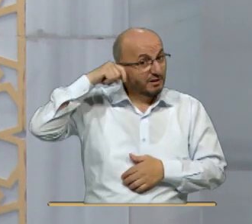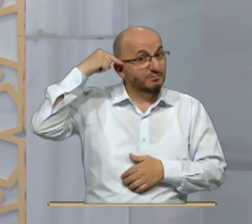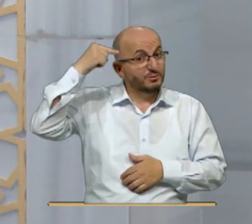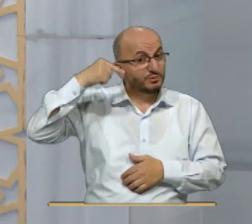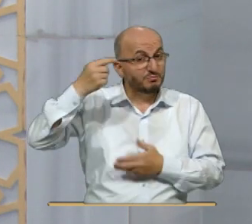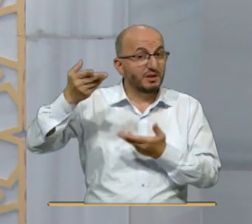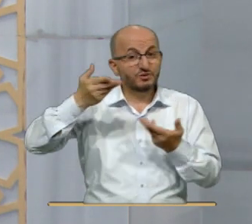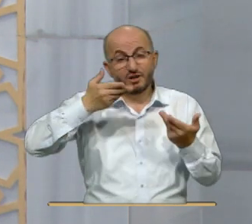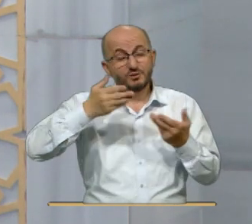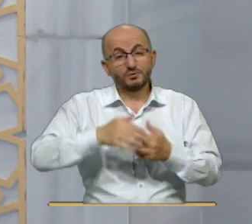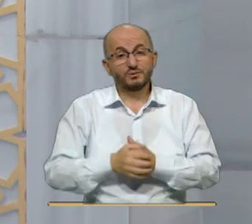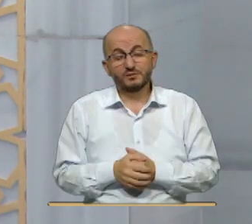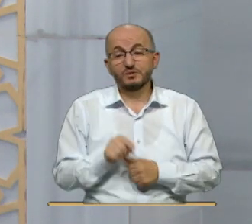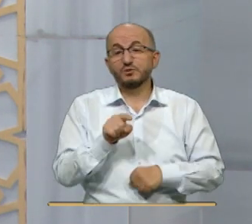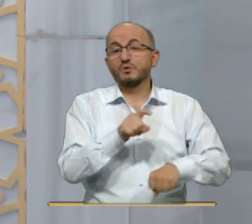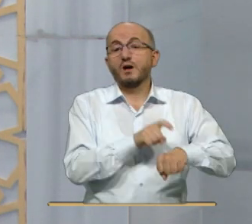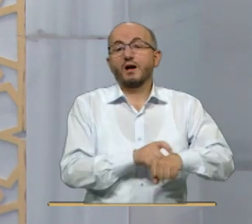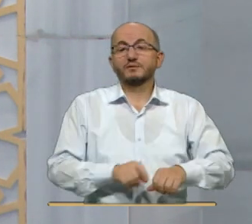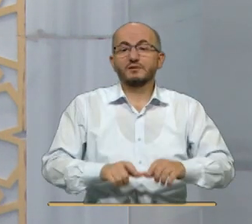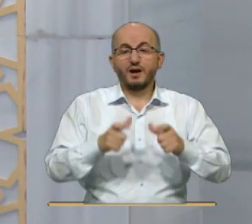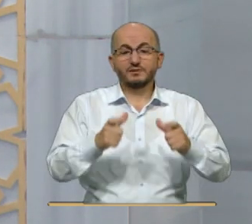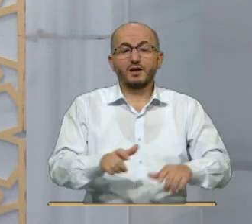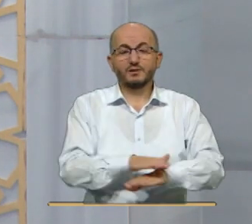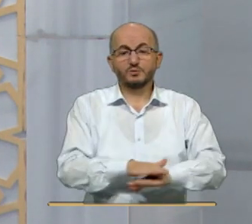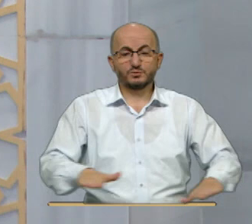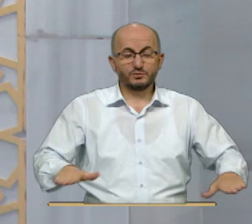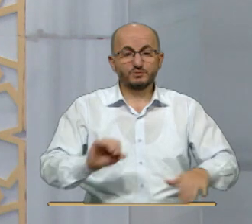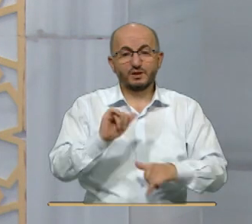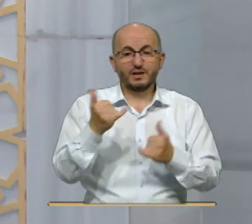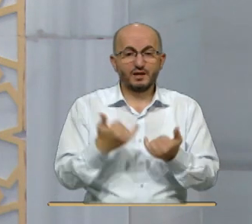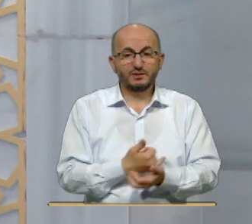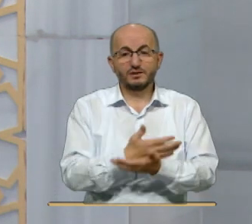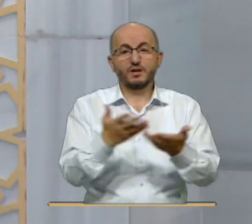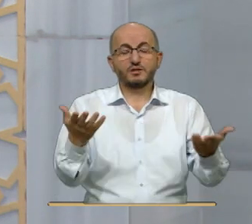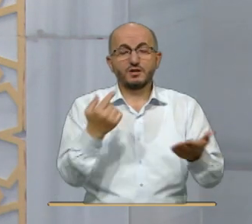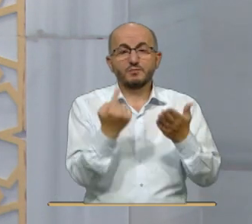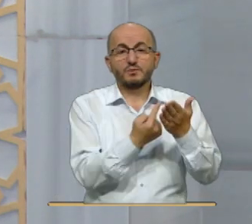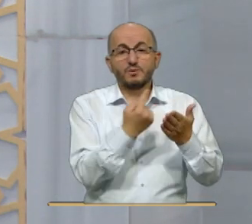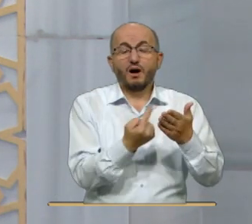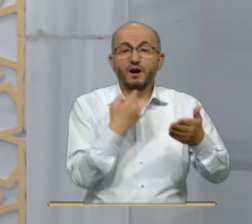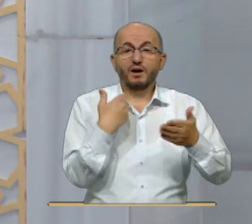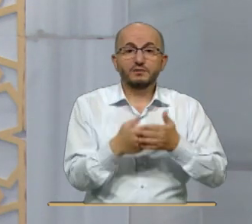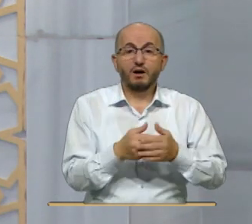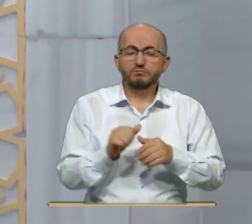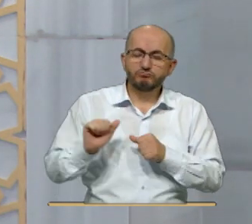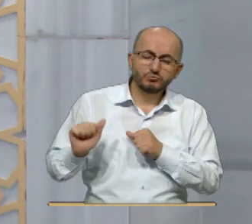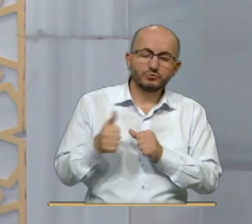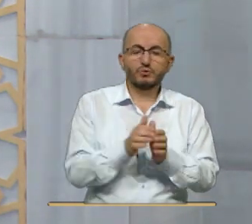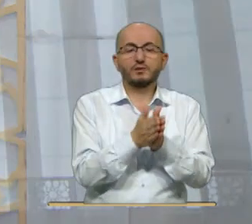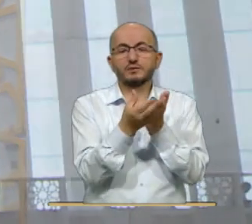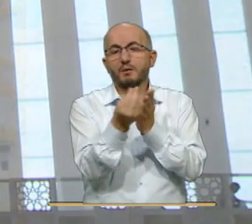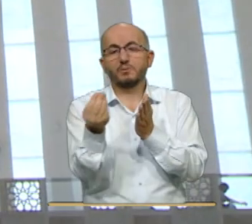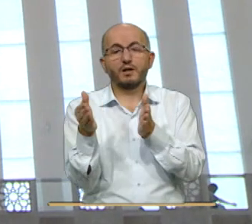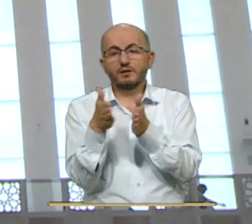çağırıyor. Şu anda yeryüzünde değerli kardeşlerim, Kur'an kadar kutsal kitaplar